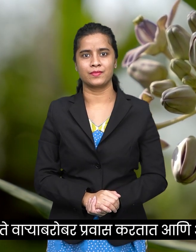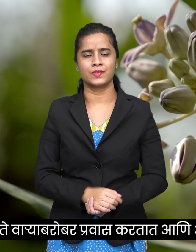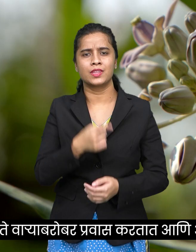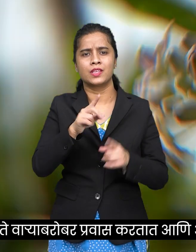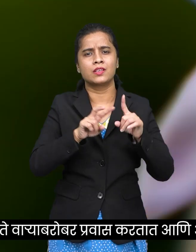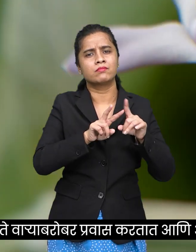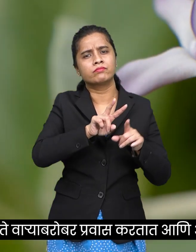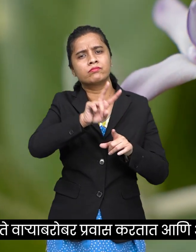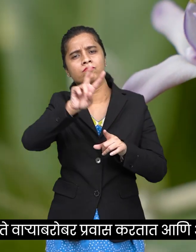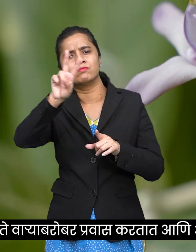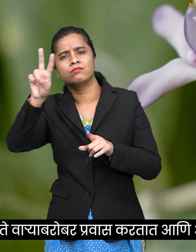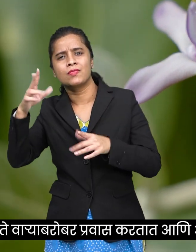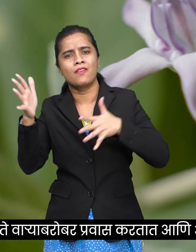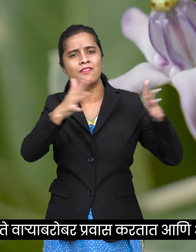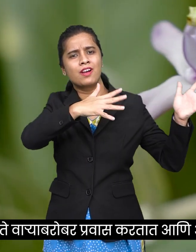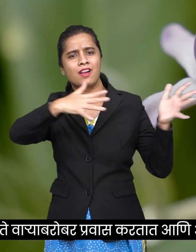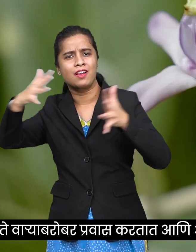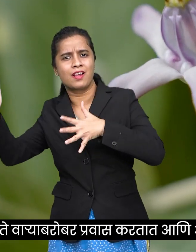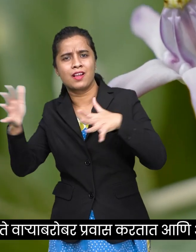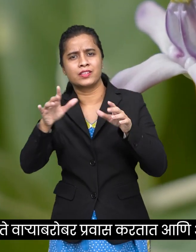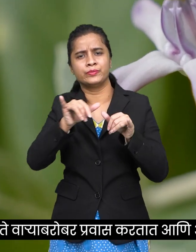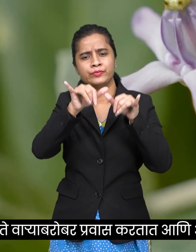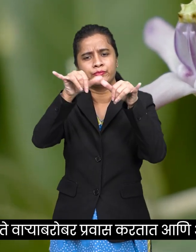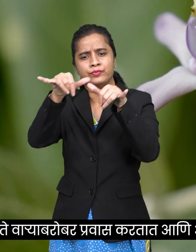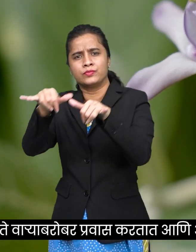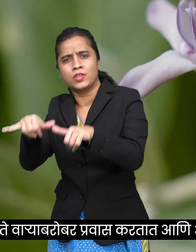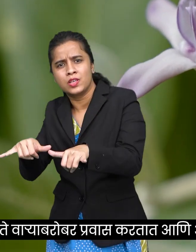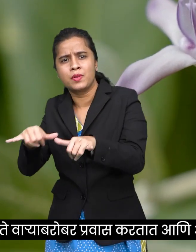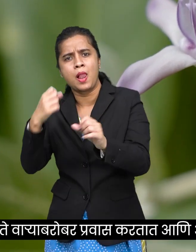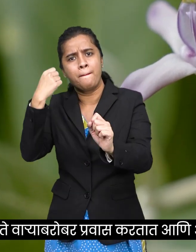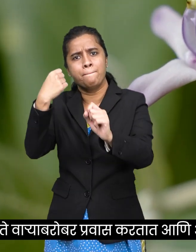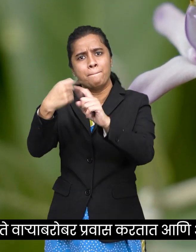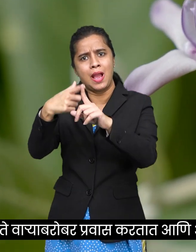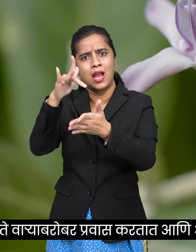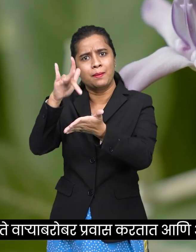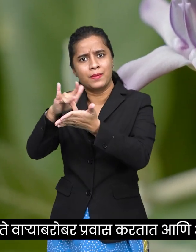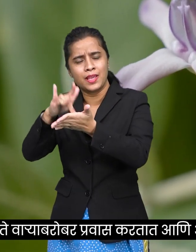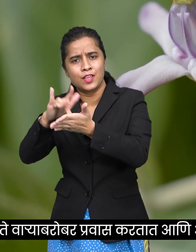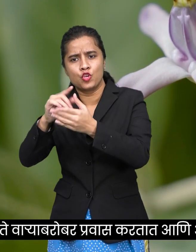ते वाऱ्याबरोबर प्रवास करतात आणि अंकुर वाढवण्यासाठी योग्य ठिकाणी स्थायिक होतात.